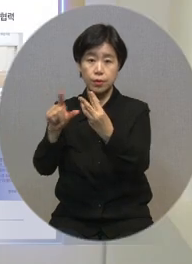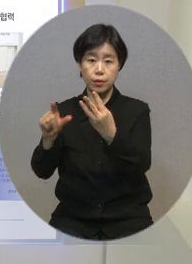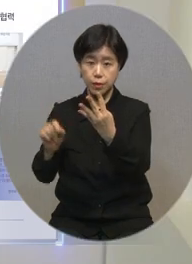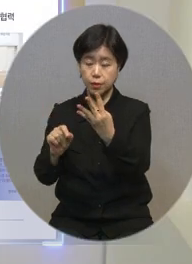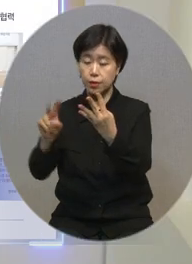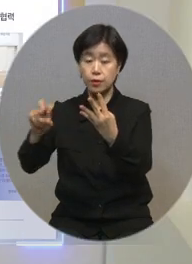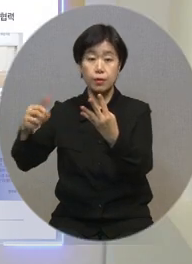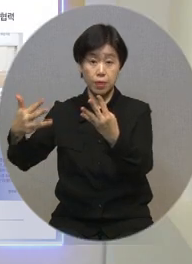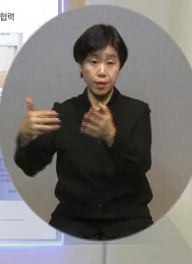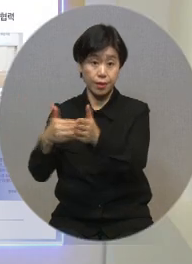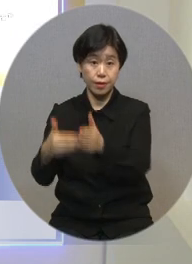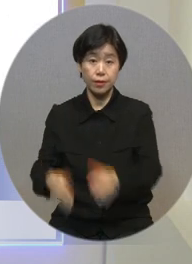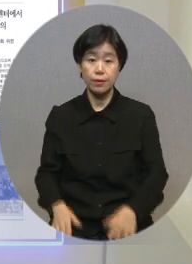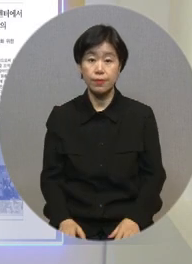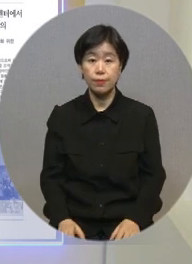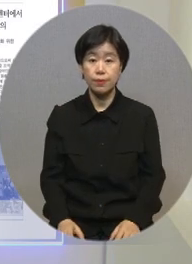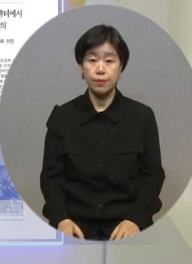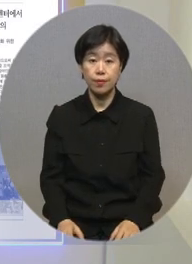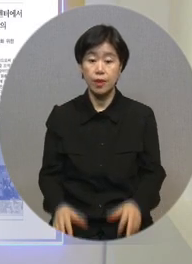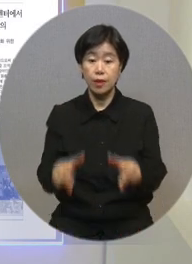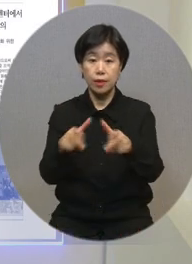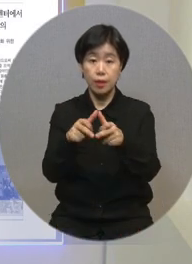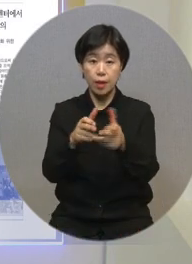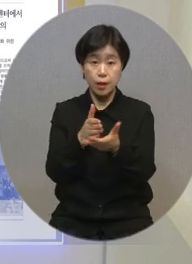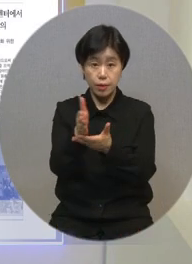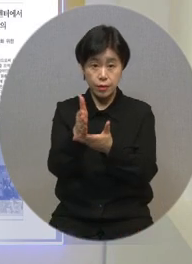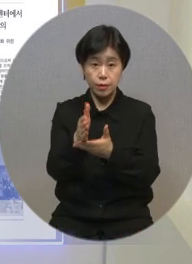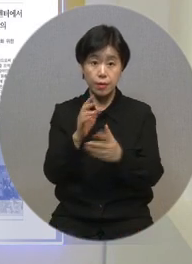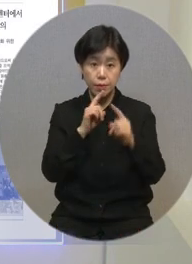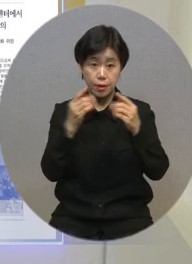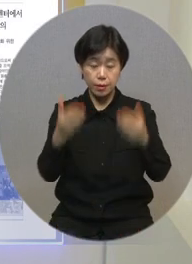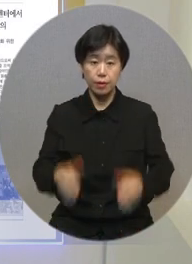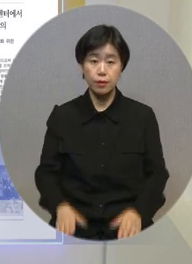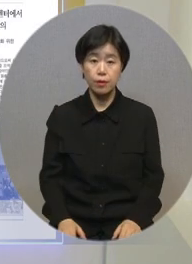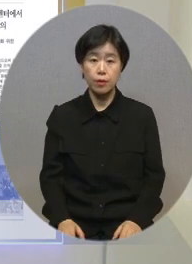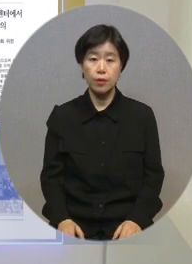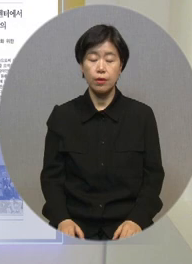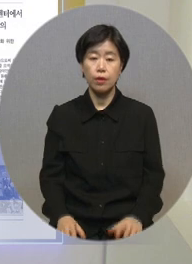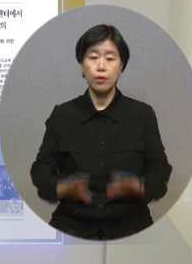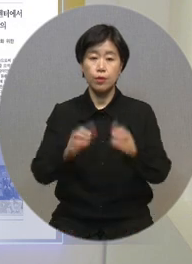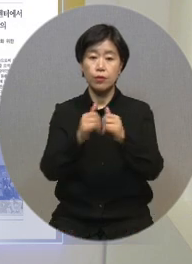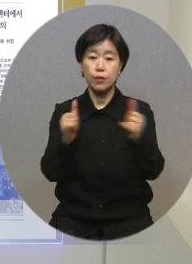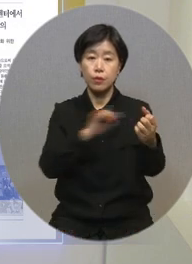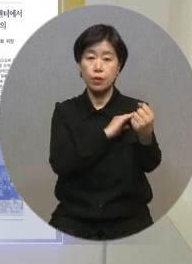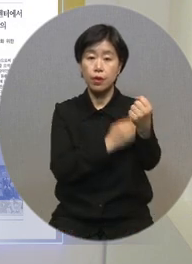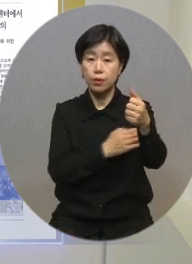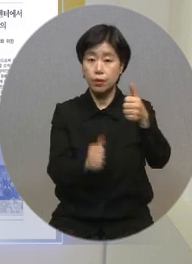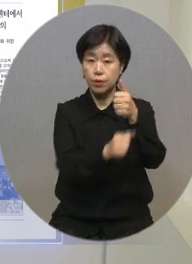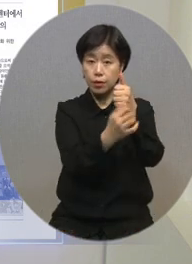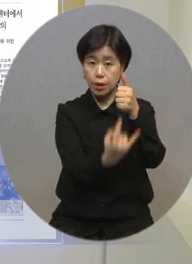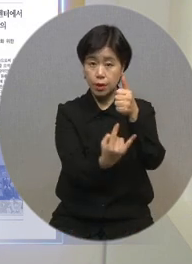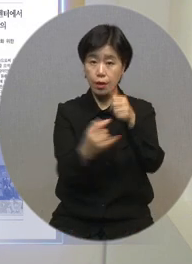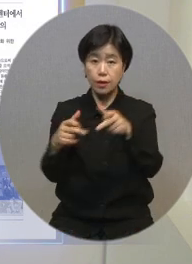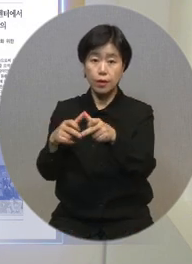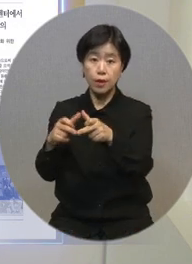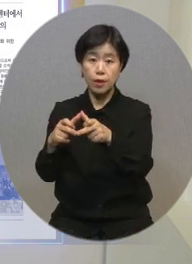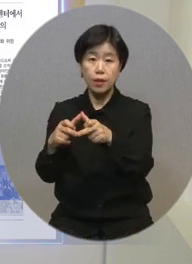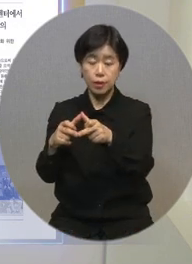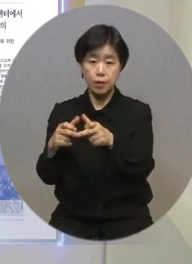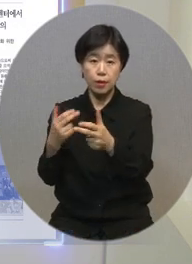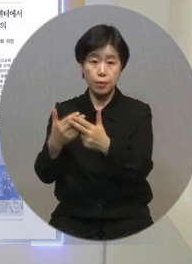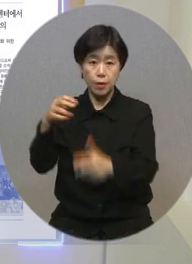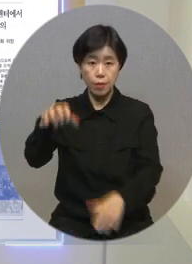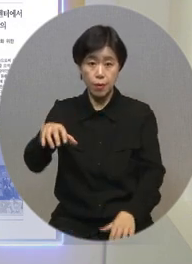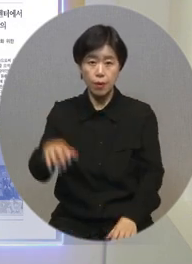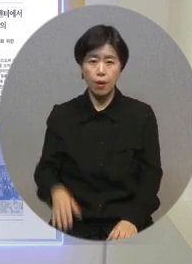장애 시문 3면 장애계 소식입니다 국민권익 위원회가 장애 기업 종합 지원 센터에서 장애인기업